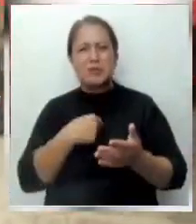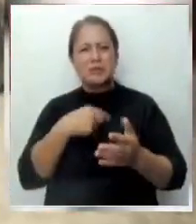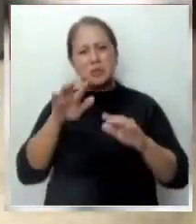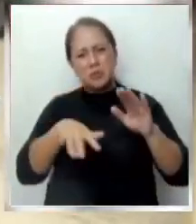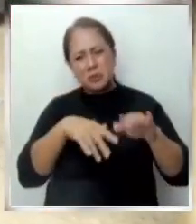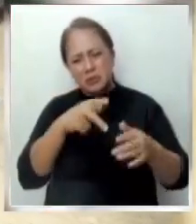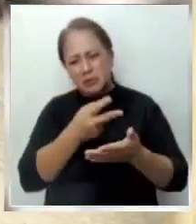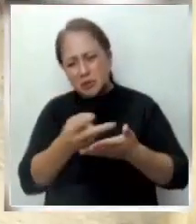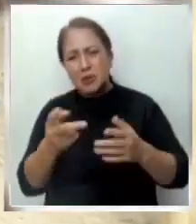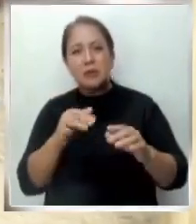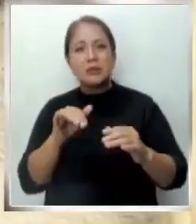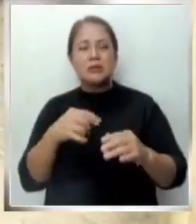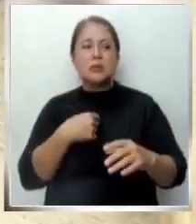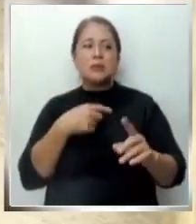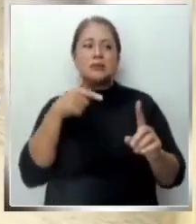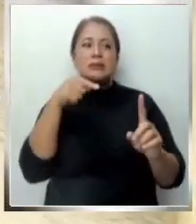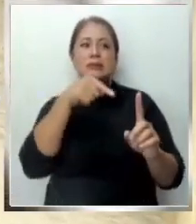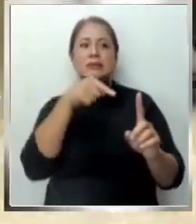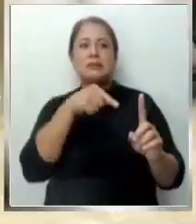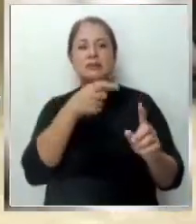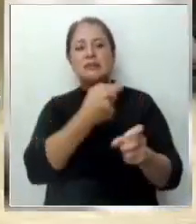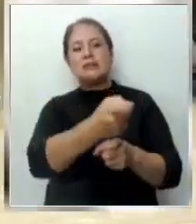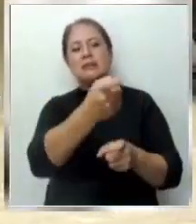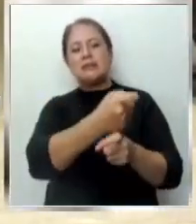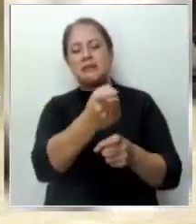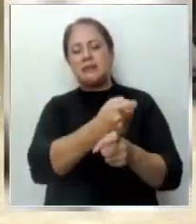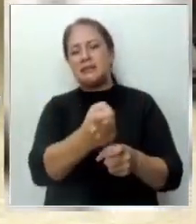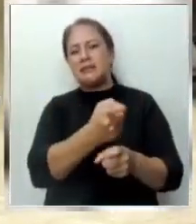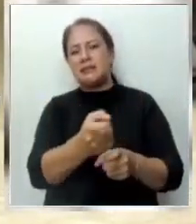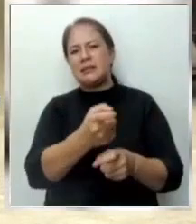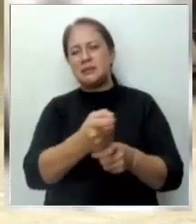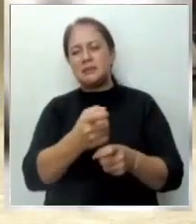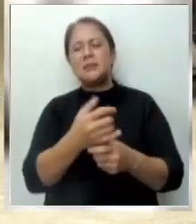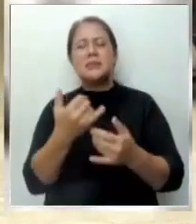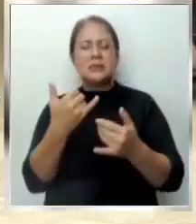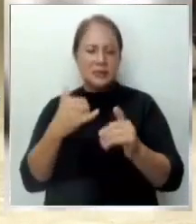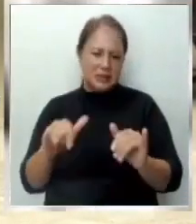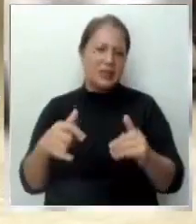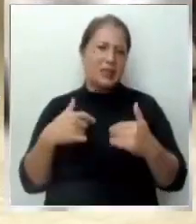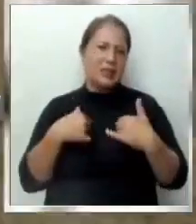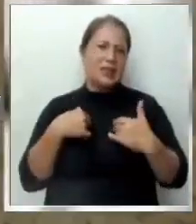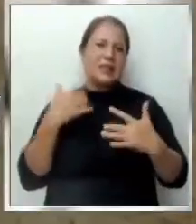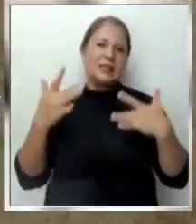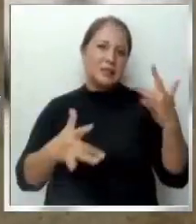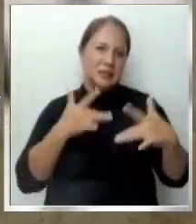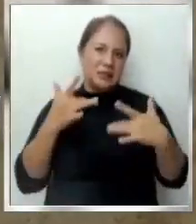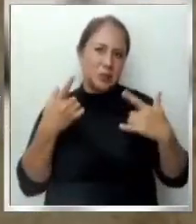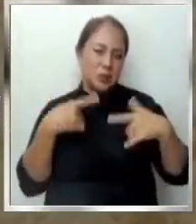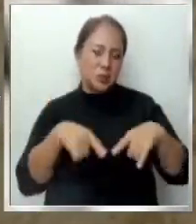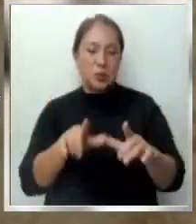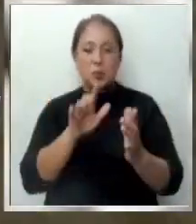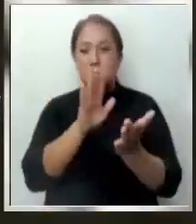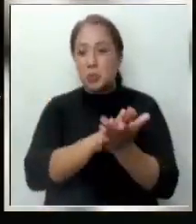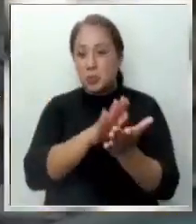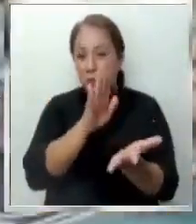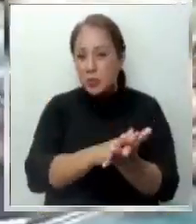Tampulan man daw ng tukso si Mark Ian, palagi pa rin daw itong excited na pumasok sa eskwelahan.